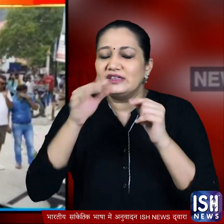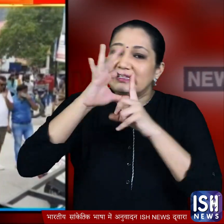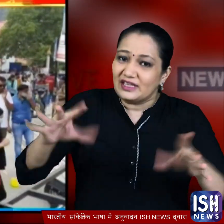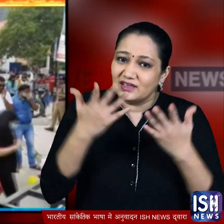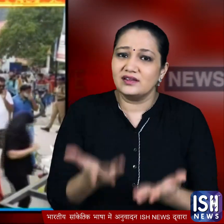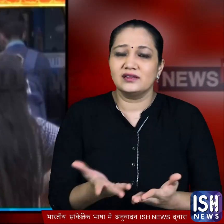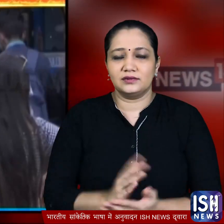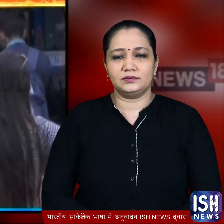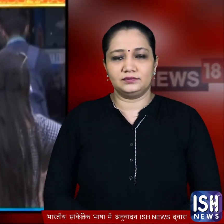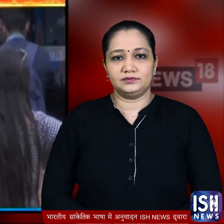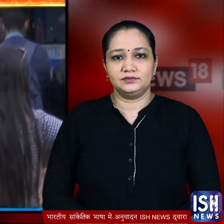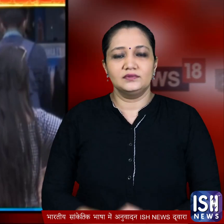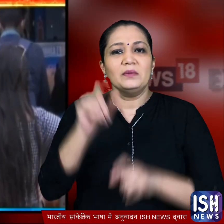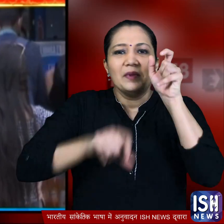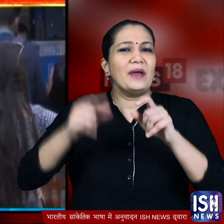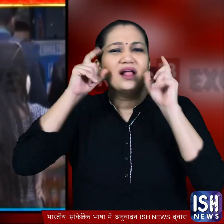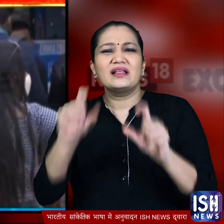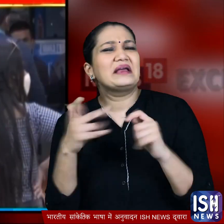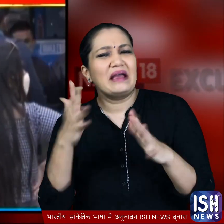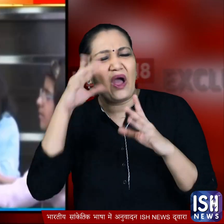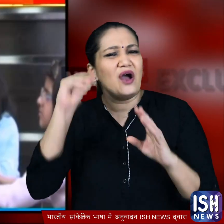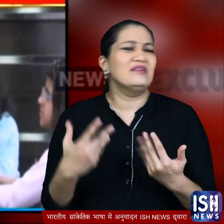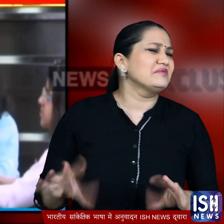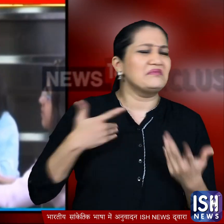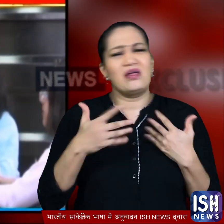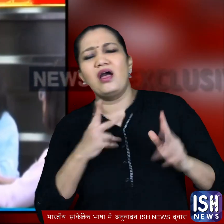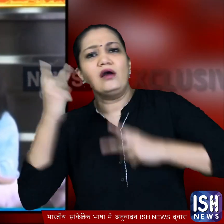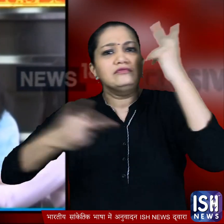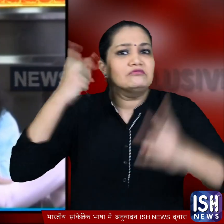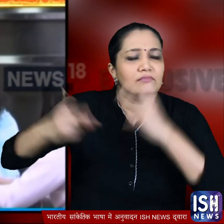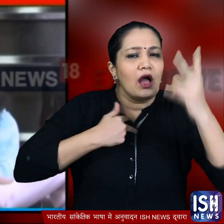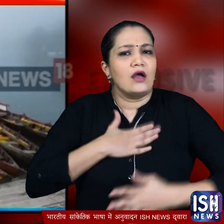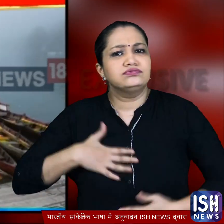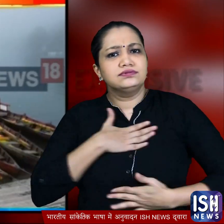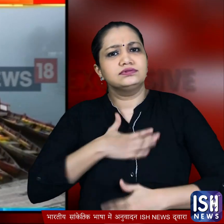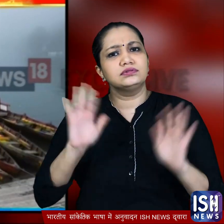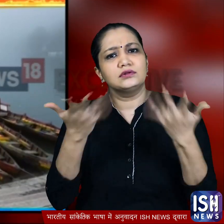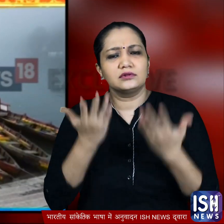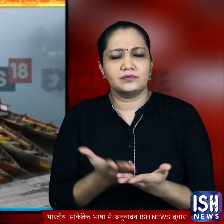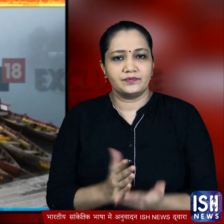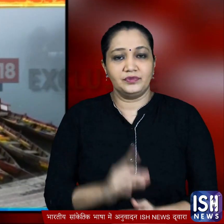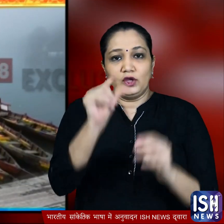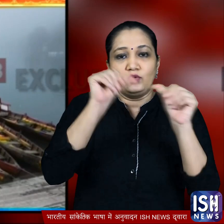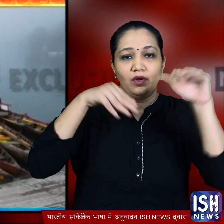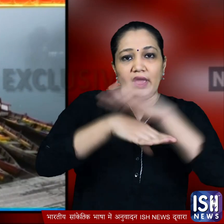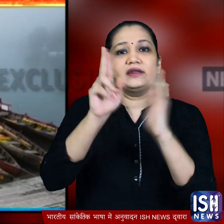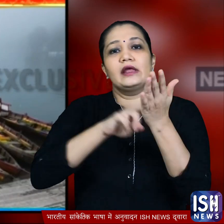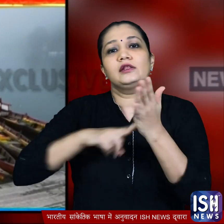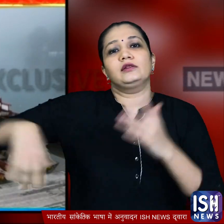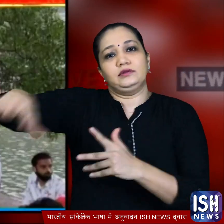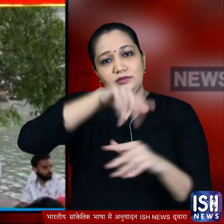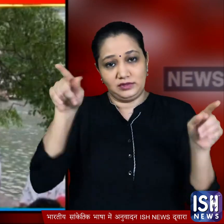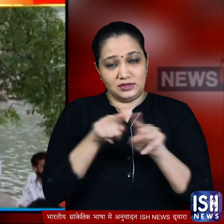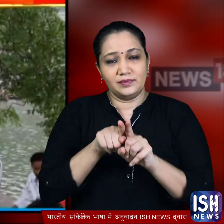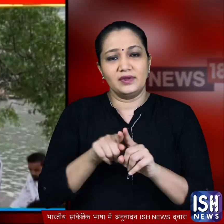बड़ा खतरा साबित हो सकती है। लेकिन इससे बेपरवाह लोग घूमने फिरने के लिए लगातार बाहर निकल रहे हैं, जिसकी कुछ तस्वीरें उत्तराखंड के नैनीताल से भी